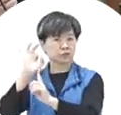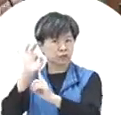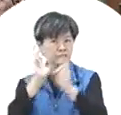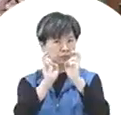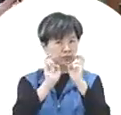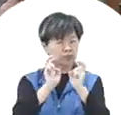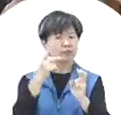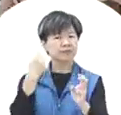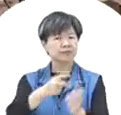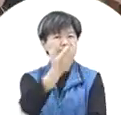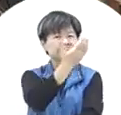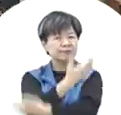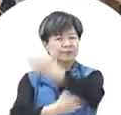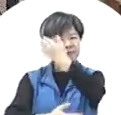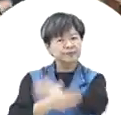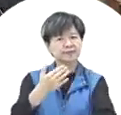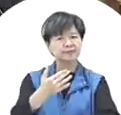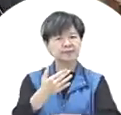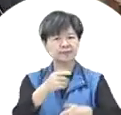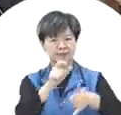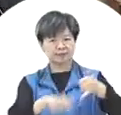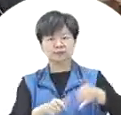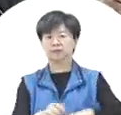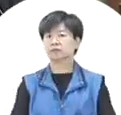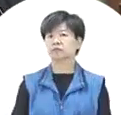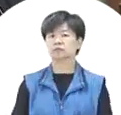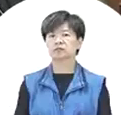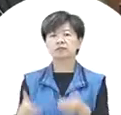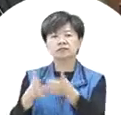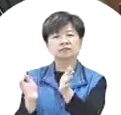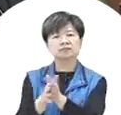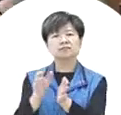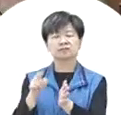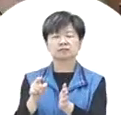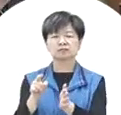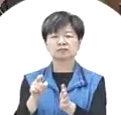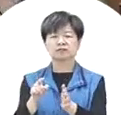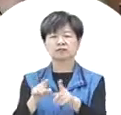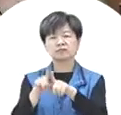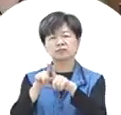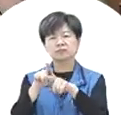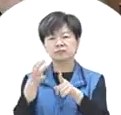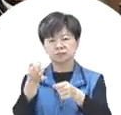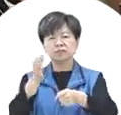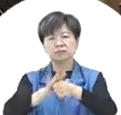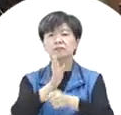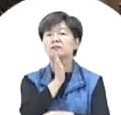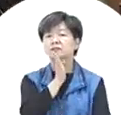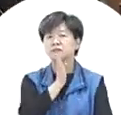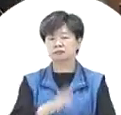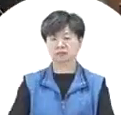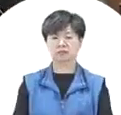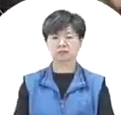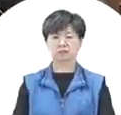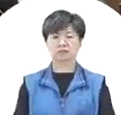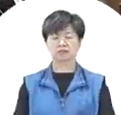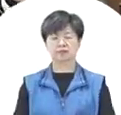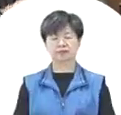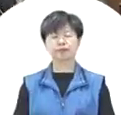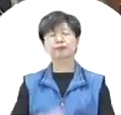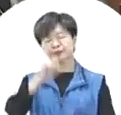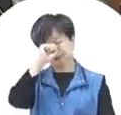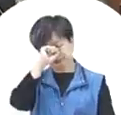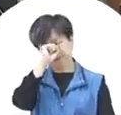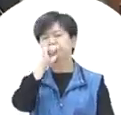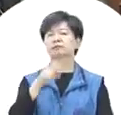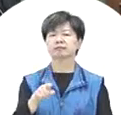身心障碍。 因为他有一部分是票差补贴啦。 对。 好，票差补贴。 对， 票差补贴。好了，不管你怎么